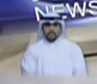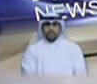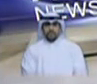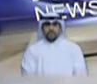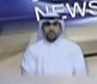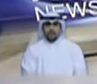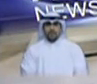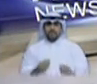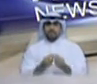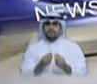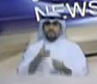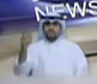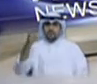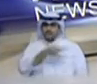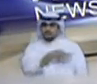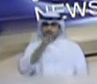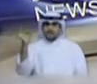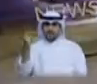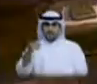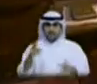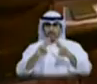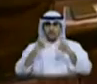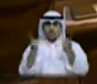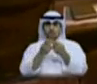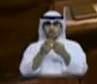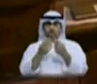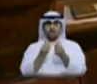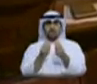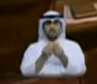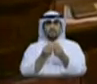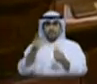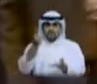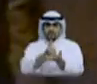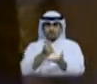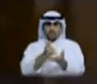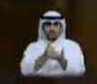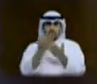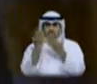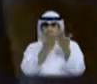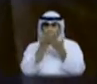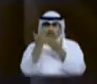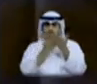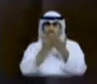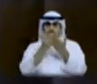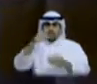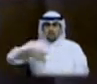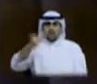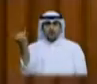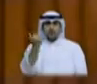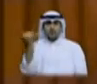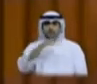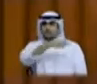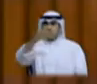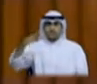التعليم بمقر اليونسكو بباريس، تداول الشركاء في حركة التعليم للجميع بشأن الرؤية المشتركة للتعليم